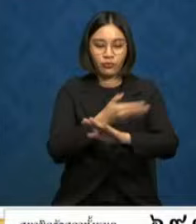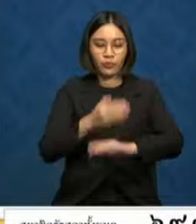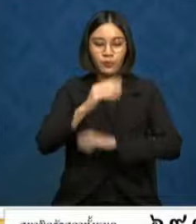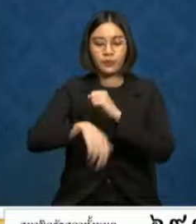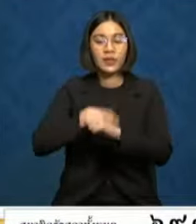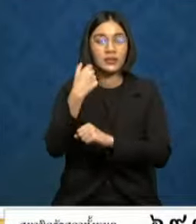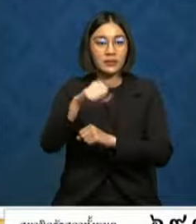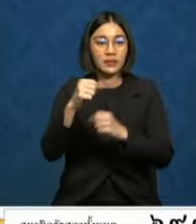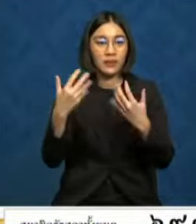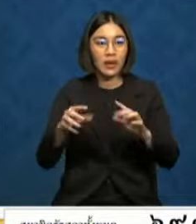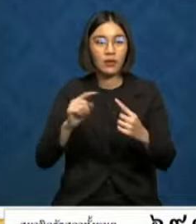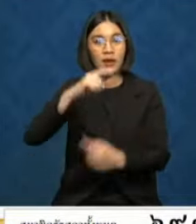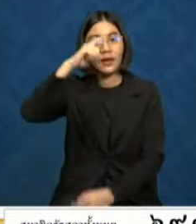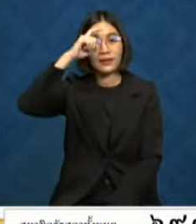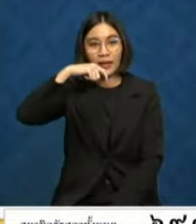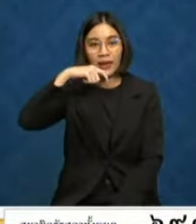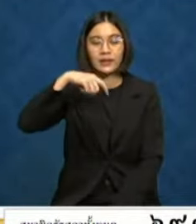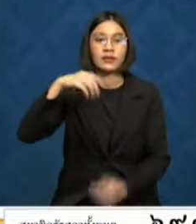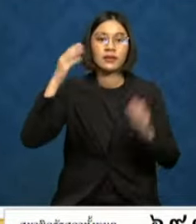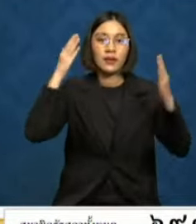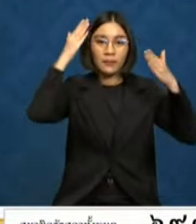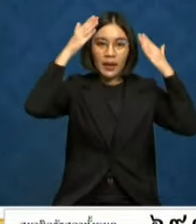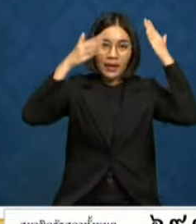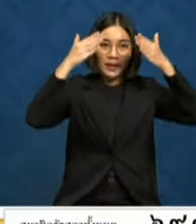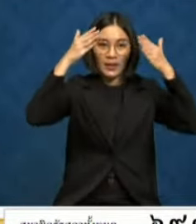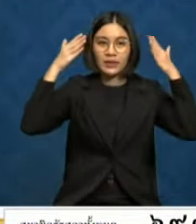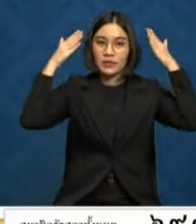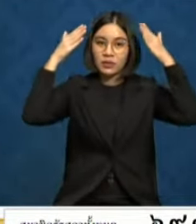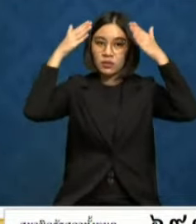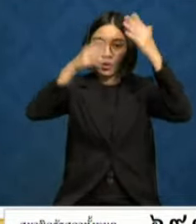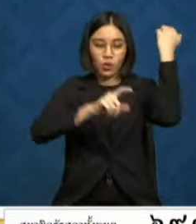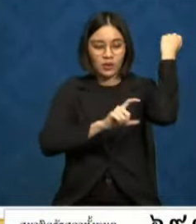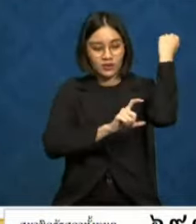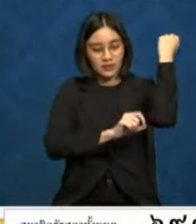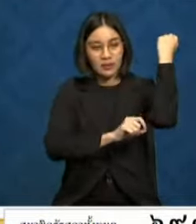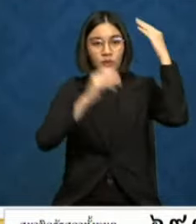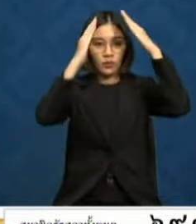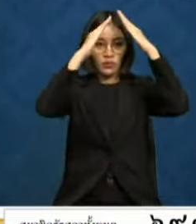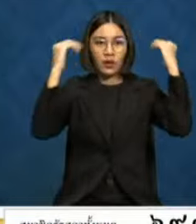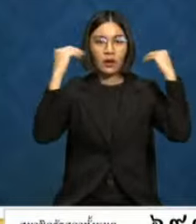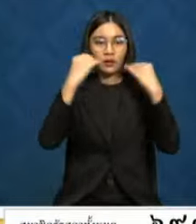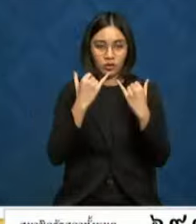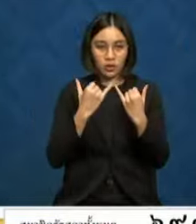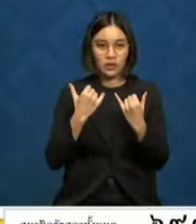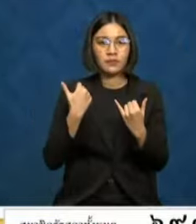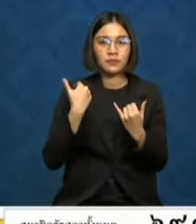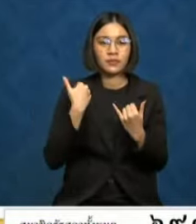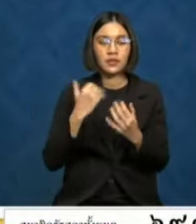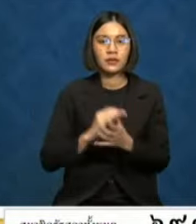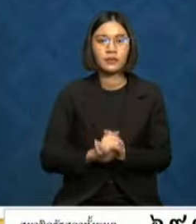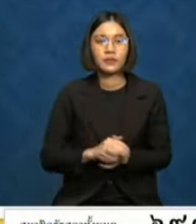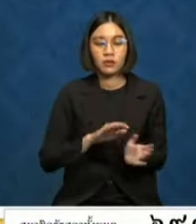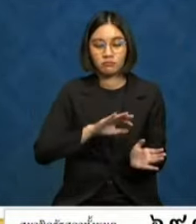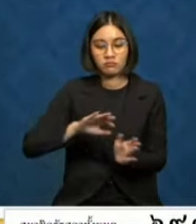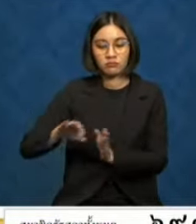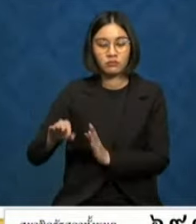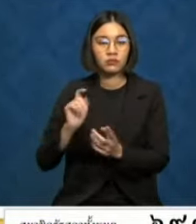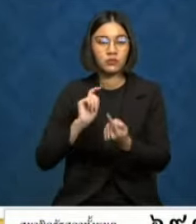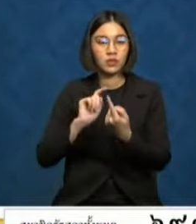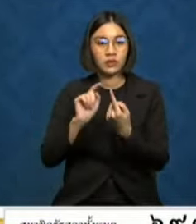อกันส่วนไทยอินโดมาเลสิงคโปร์และเวียดนามยังใช้อยู่ครับคราวนี้มาพูดถึ